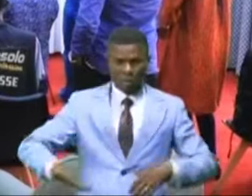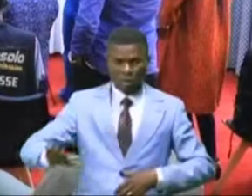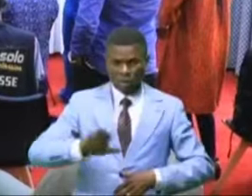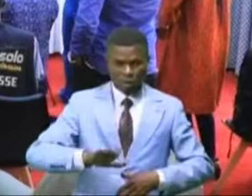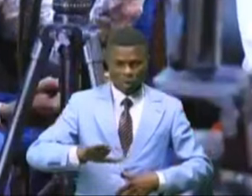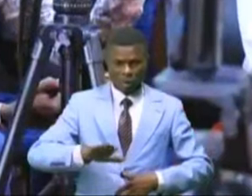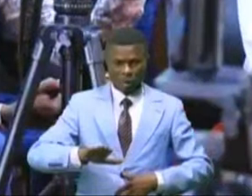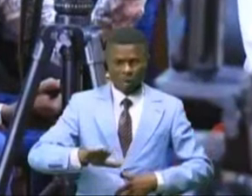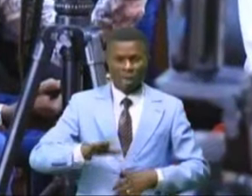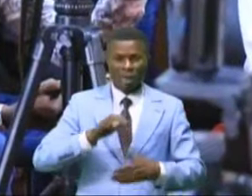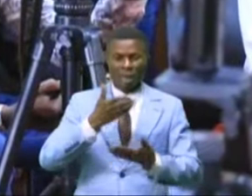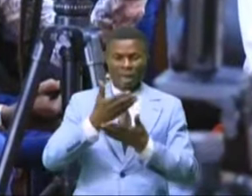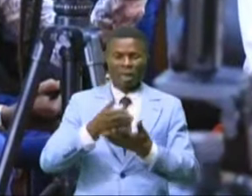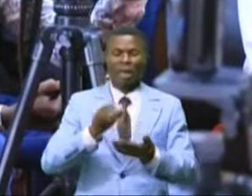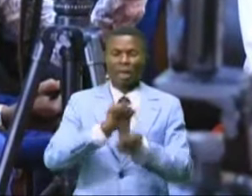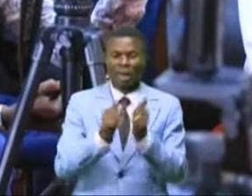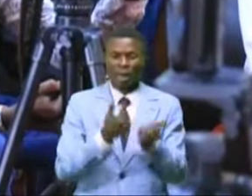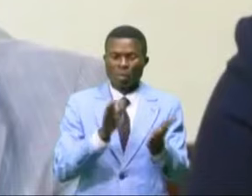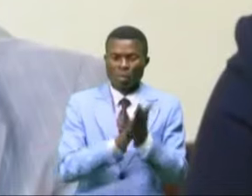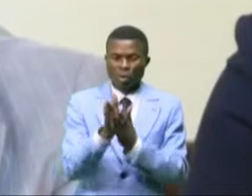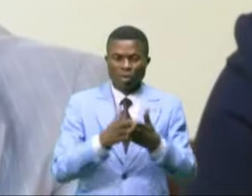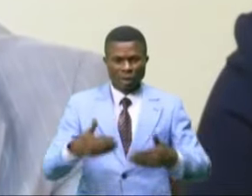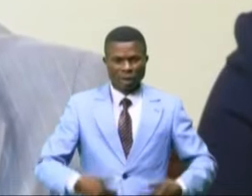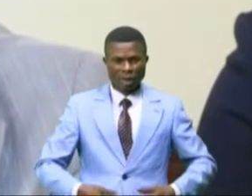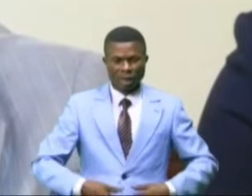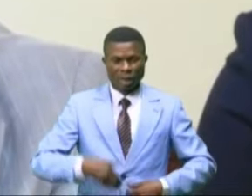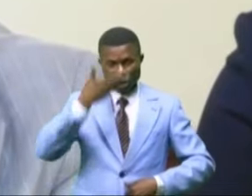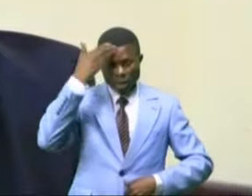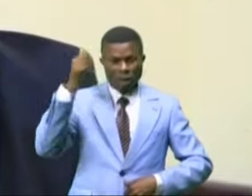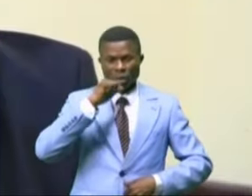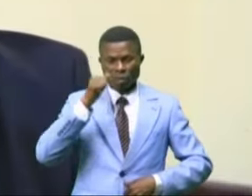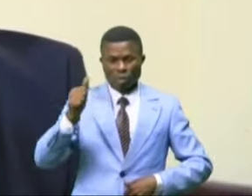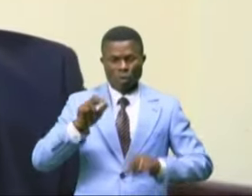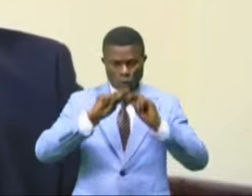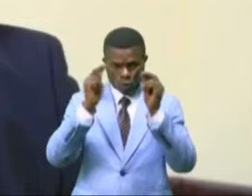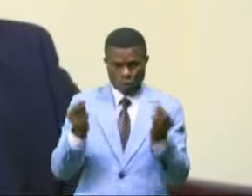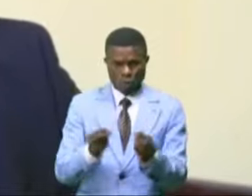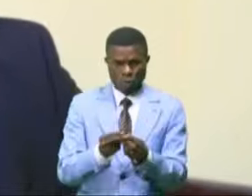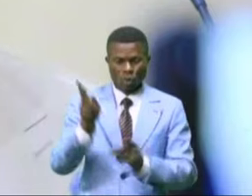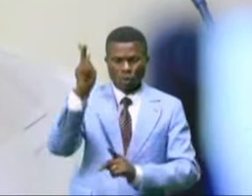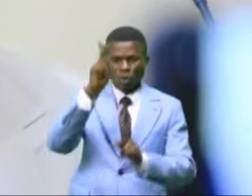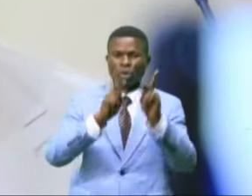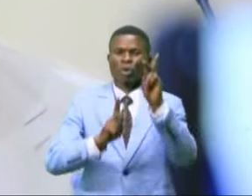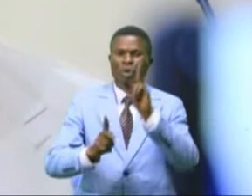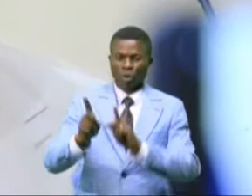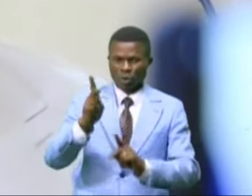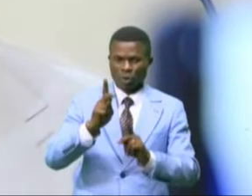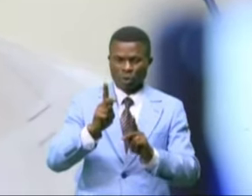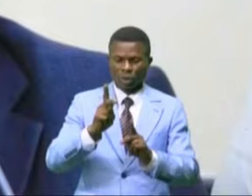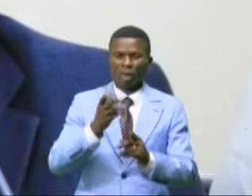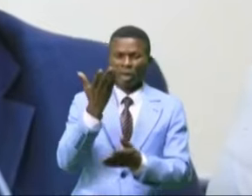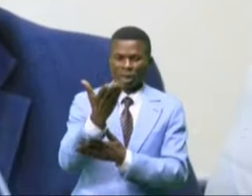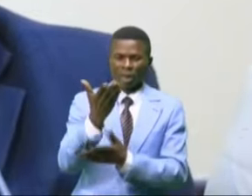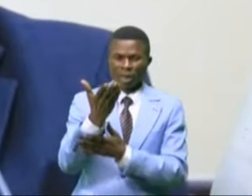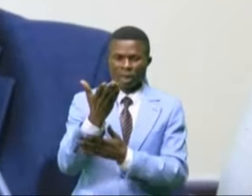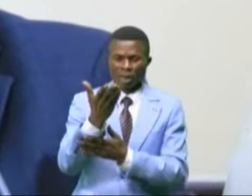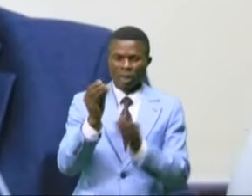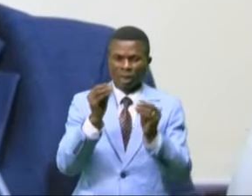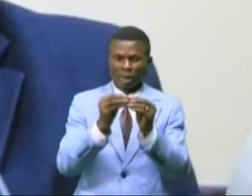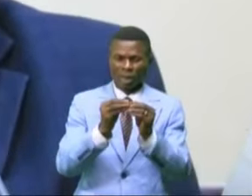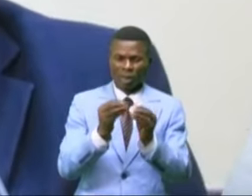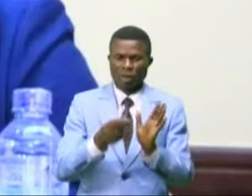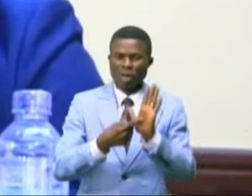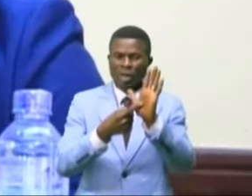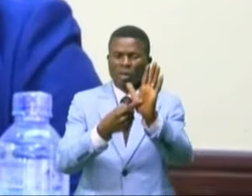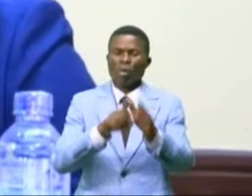Ces points qui concernent la jeunesse n'ont pas laissé indifférent cette catégorie de la population qui s'invite à table pour exposer